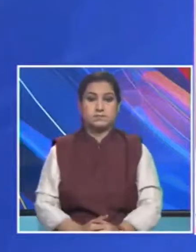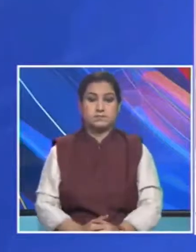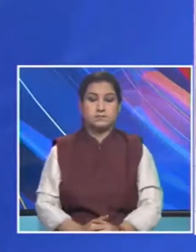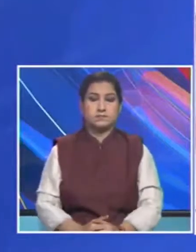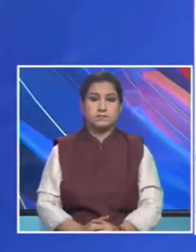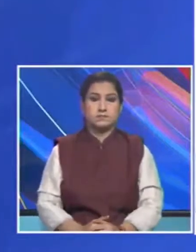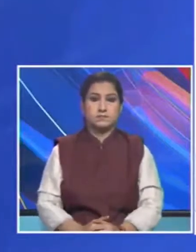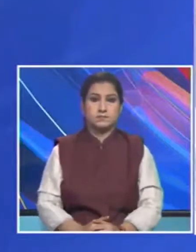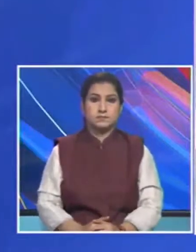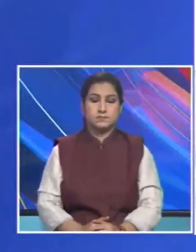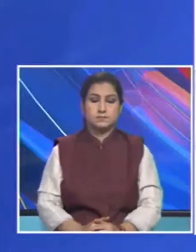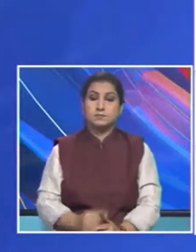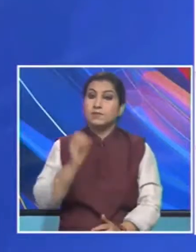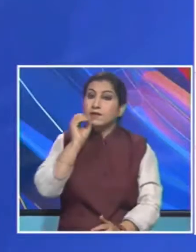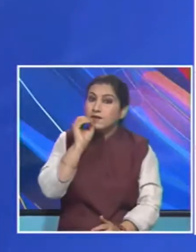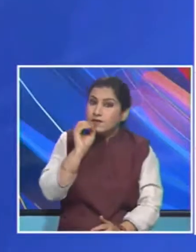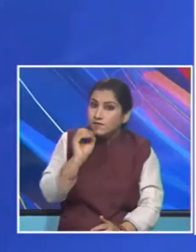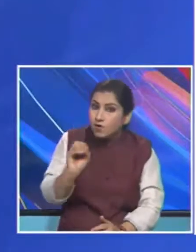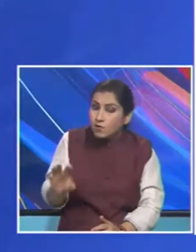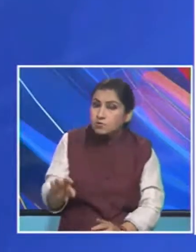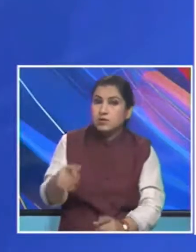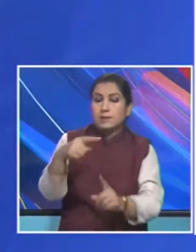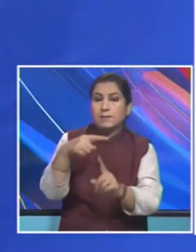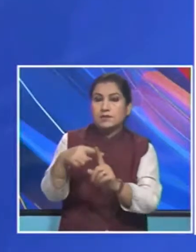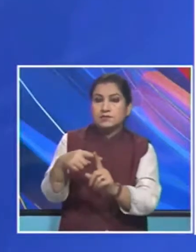Information and informal procession.